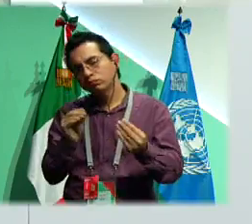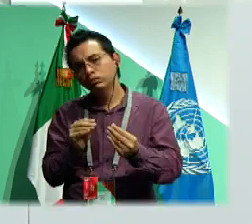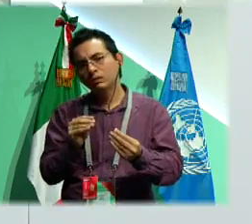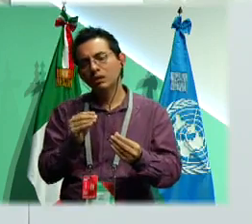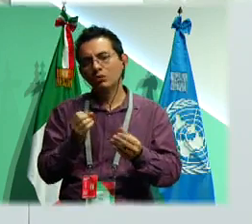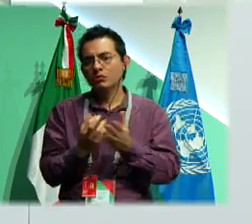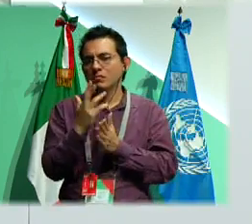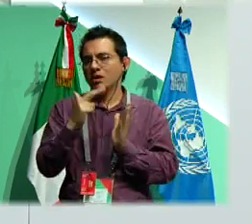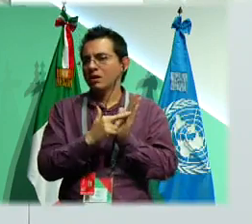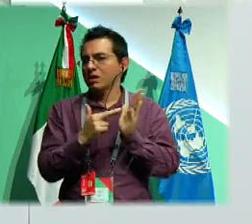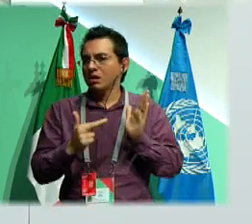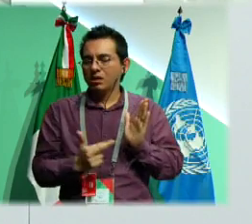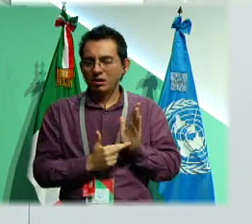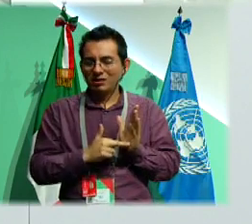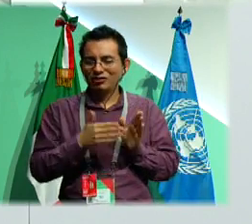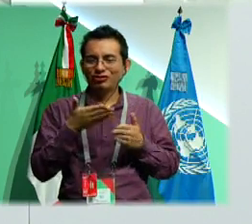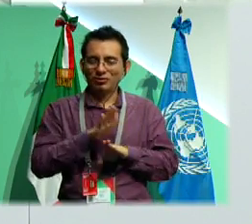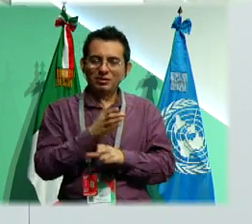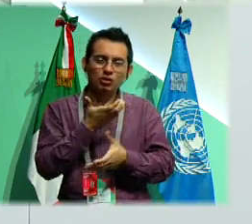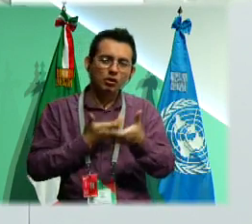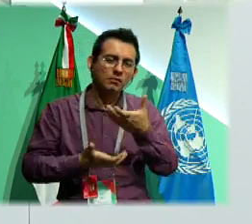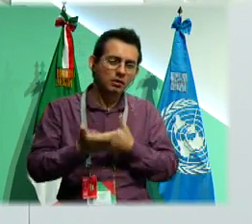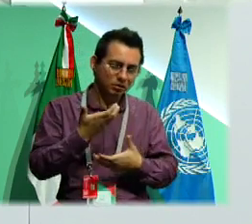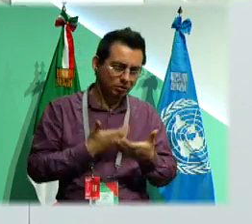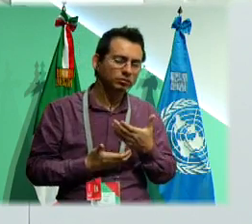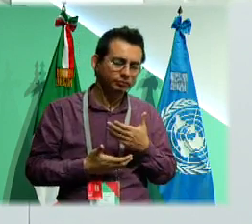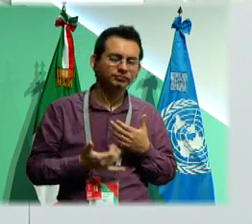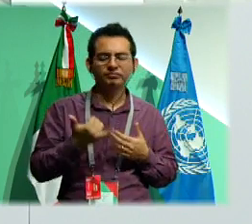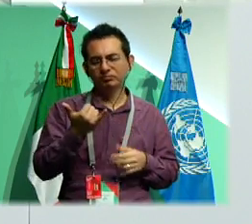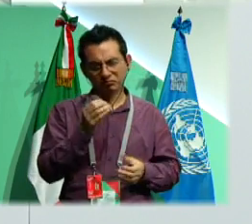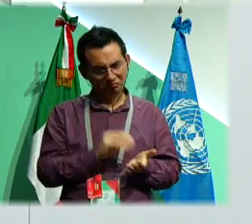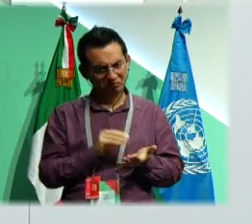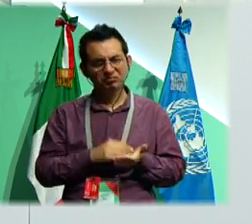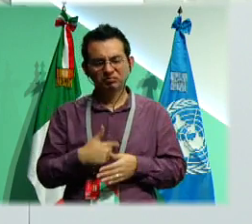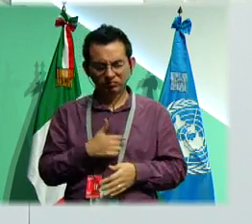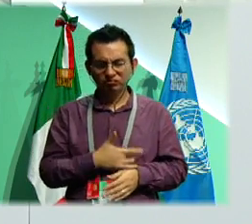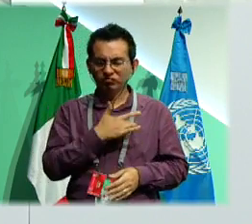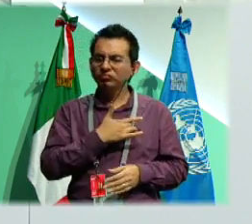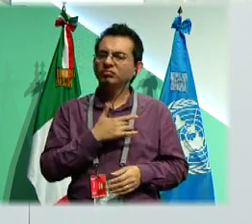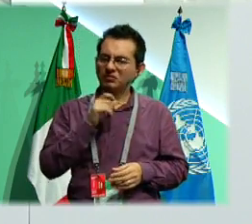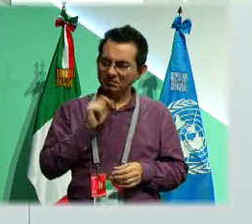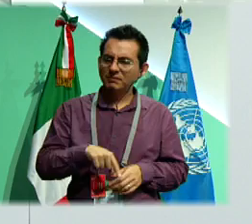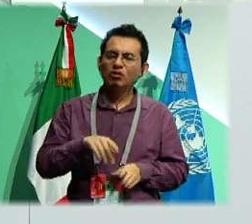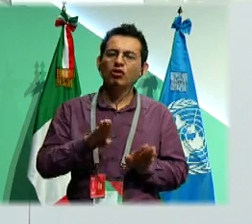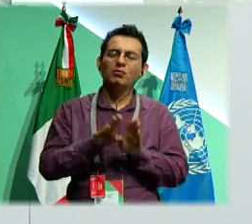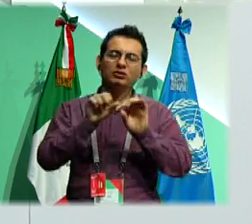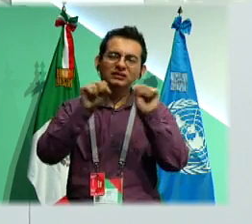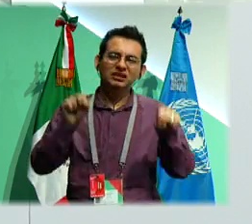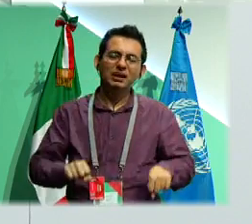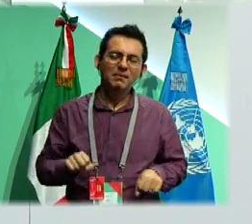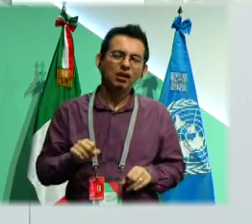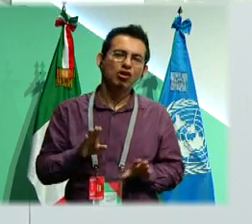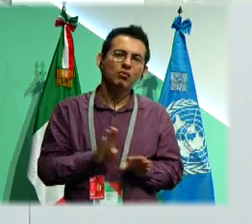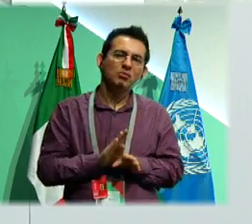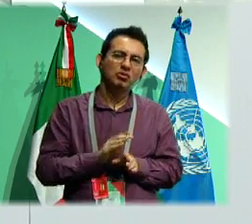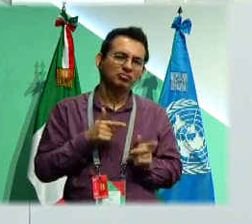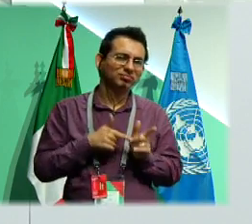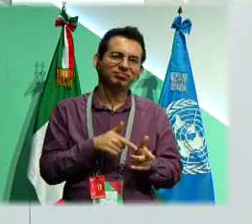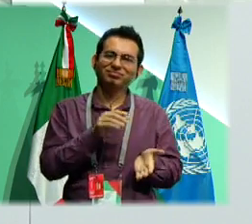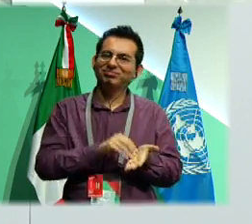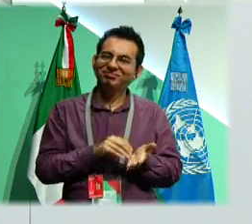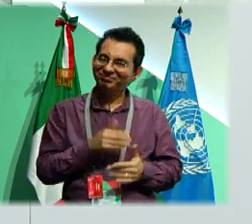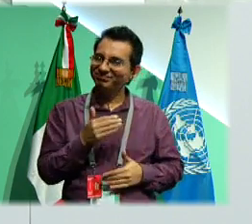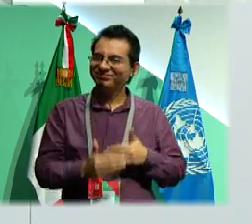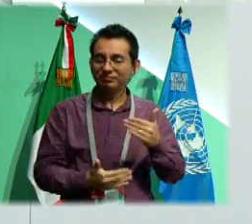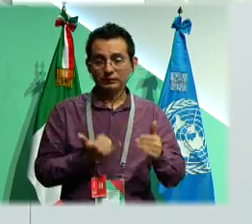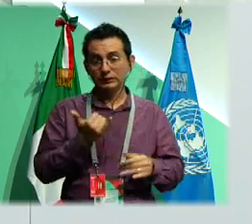gouvernements doivent avoir des meilleurs systèmes de consultation, mais vice-versa,